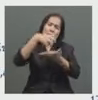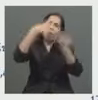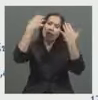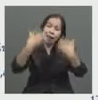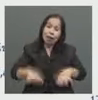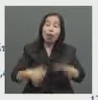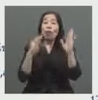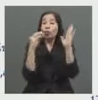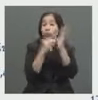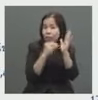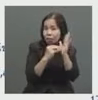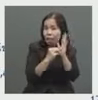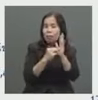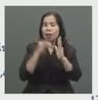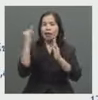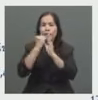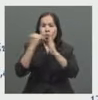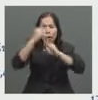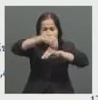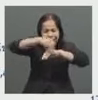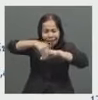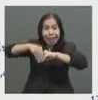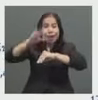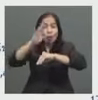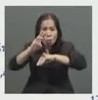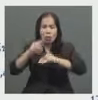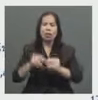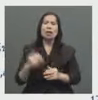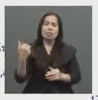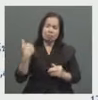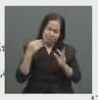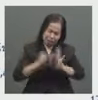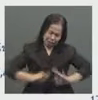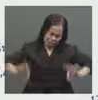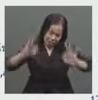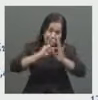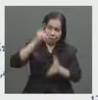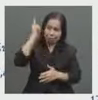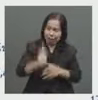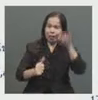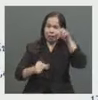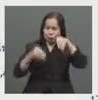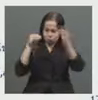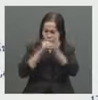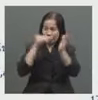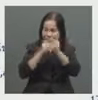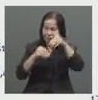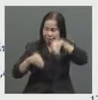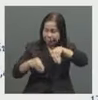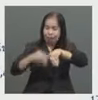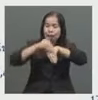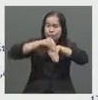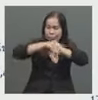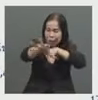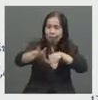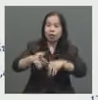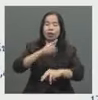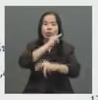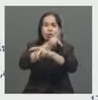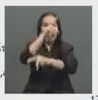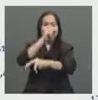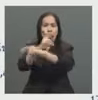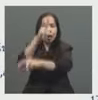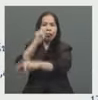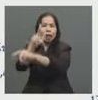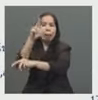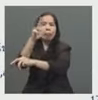ครและปริมณฑลมีอัตราการที่จะติดเชื้อให้คนอื่นมากกว่า3เท่านะครับมากกว่า3คน3คนก